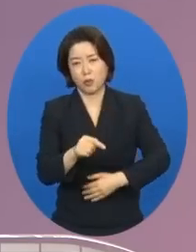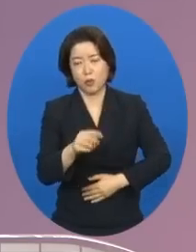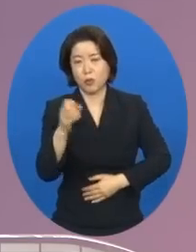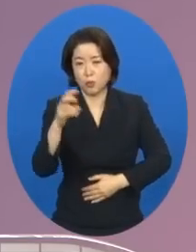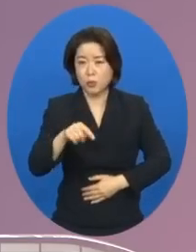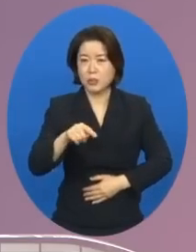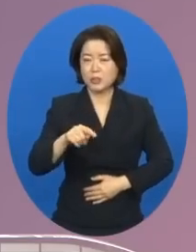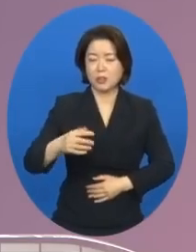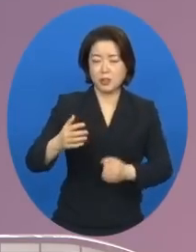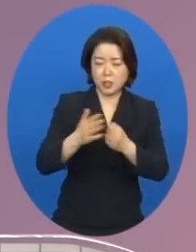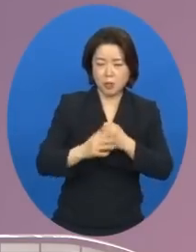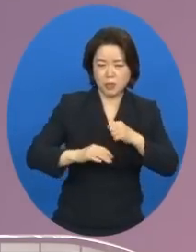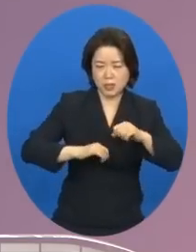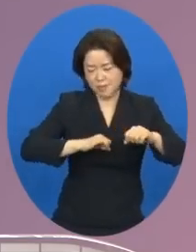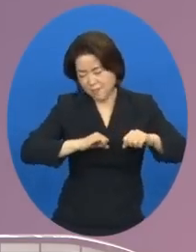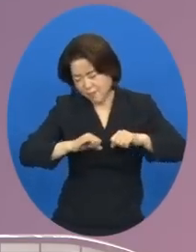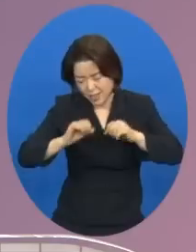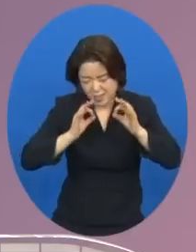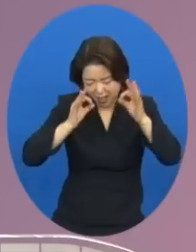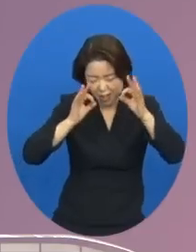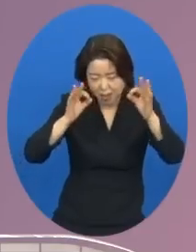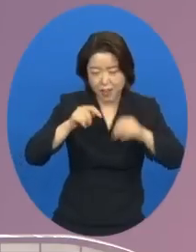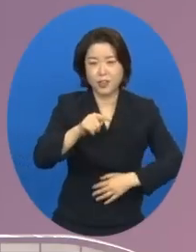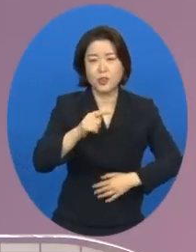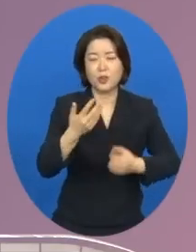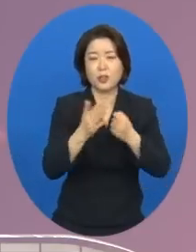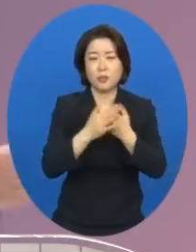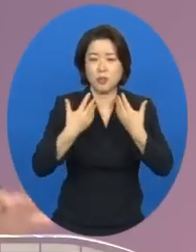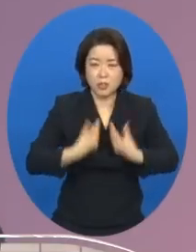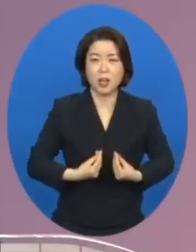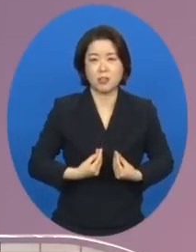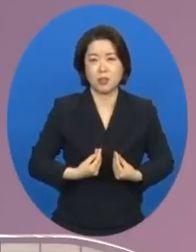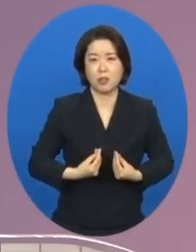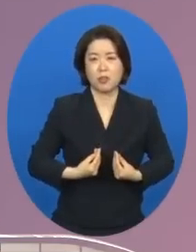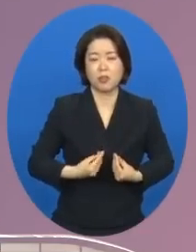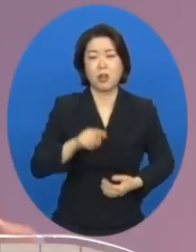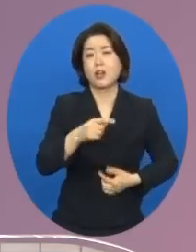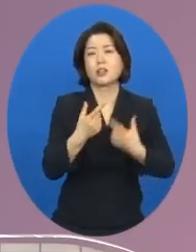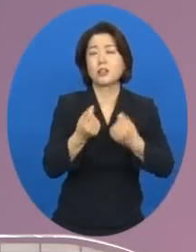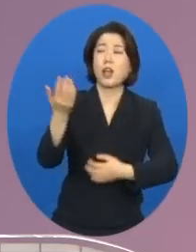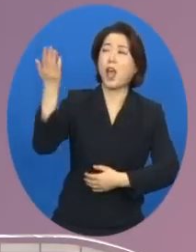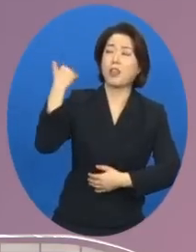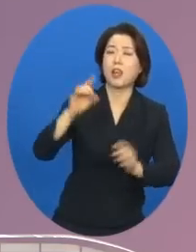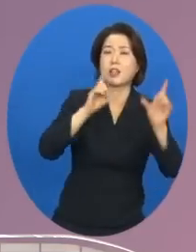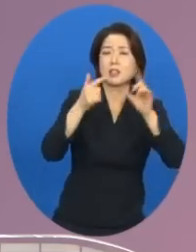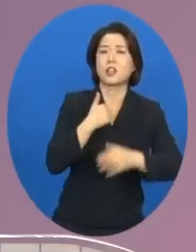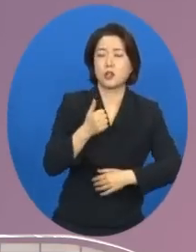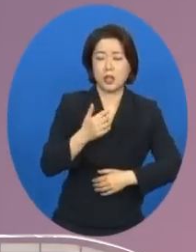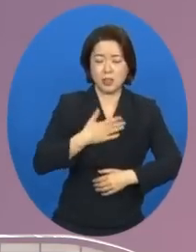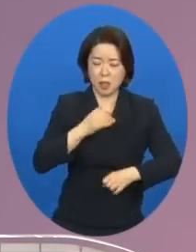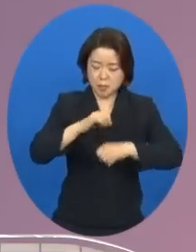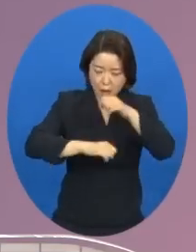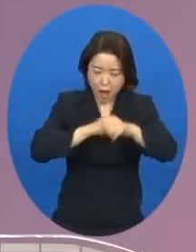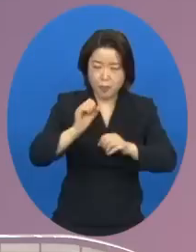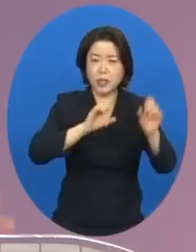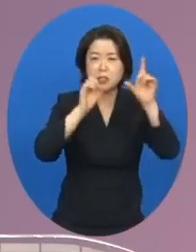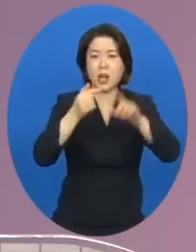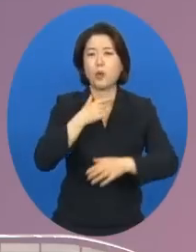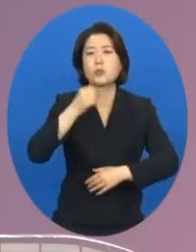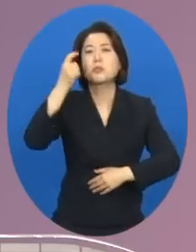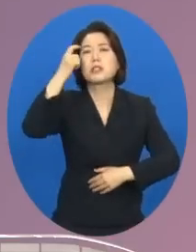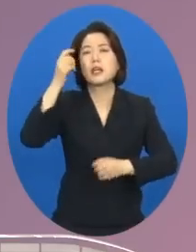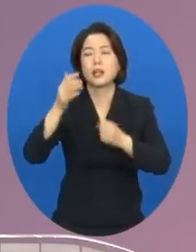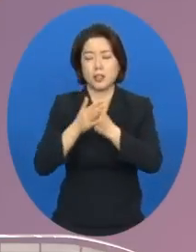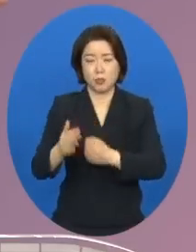때문에 몸부림치고 그것 때문에 좌절하고 그렇게 살았습니다. 마음대로 살아보고 싶은 생각 때문에.